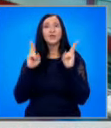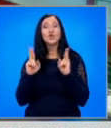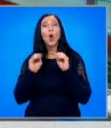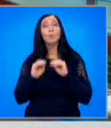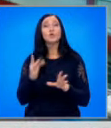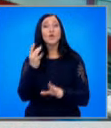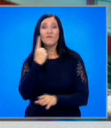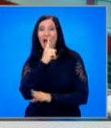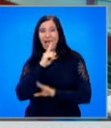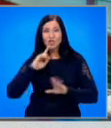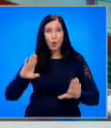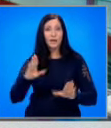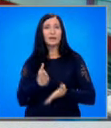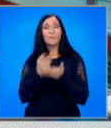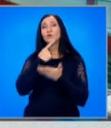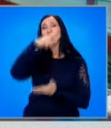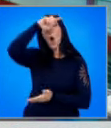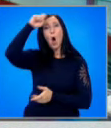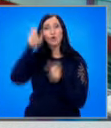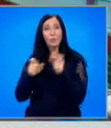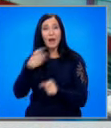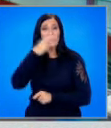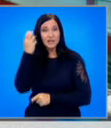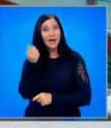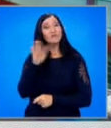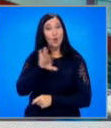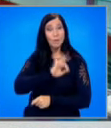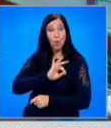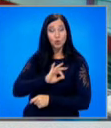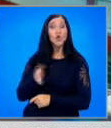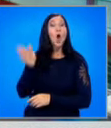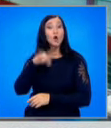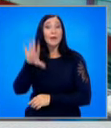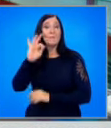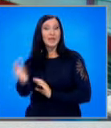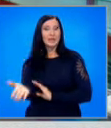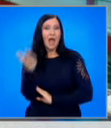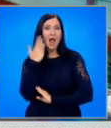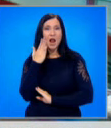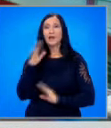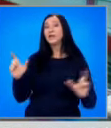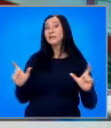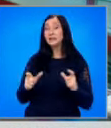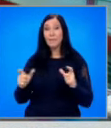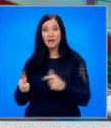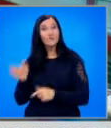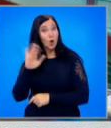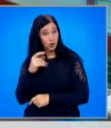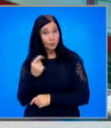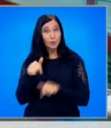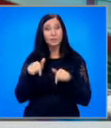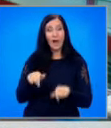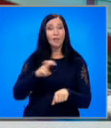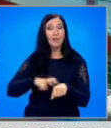отпусне нова еднократна помощ за отопление. 300 лева ще получат още 50 000 семейства. Още подробности